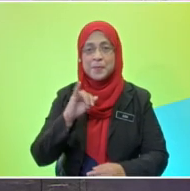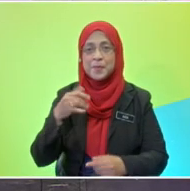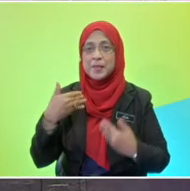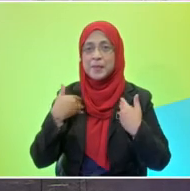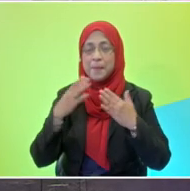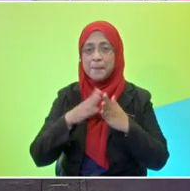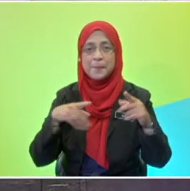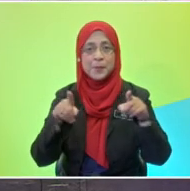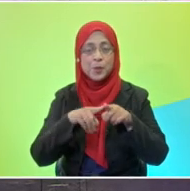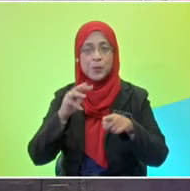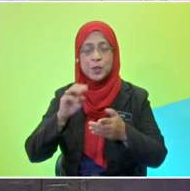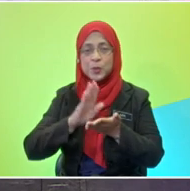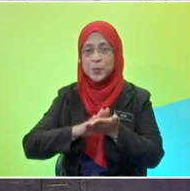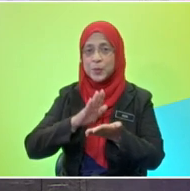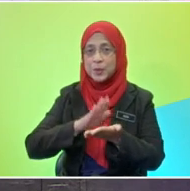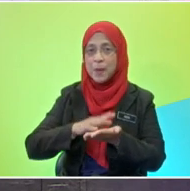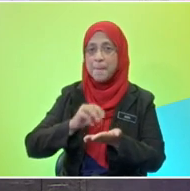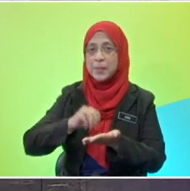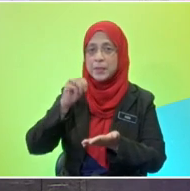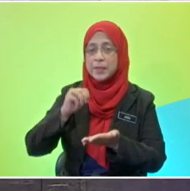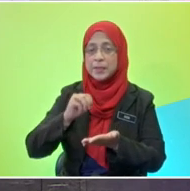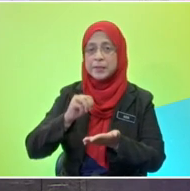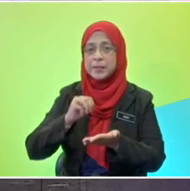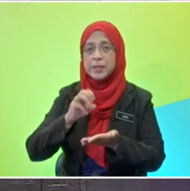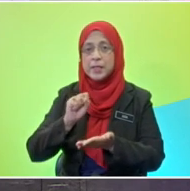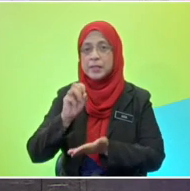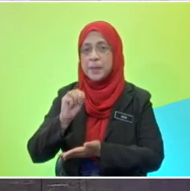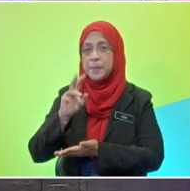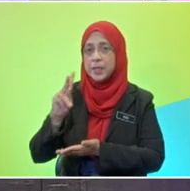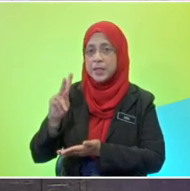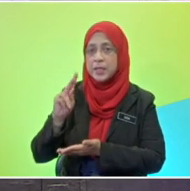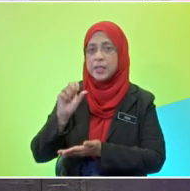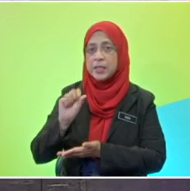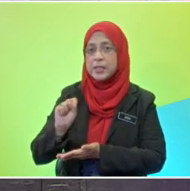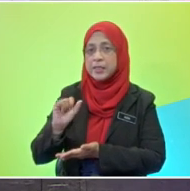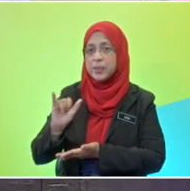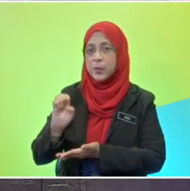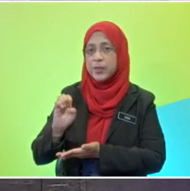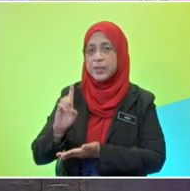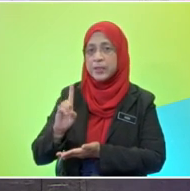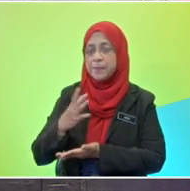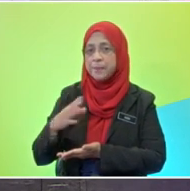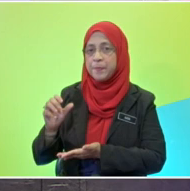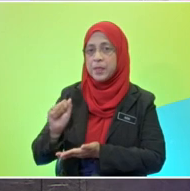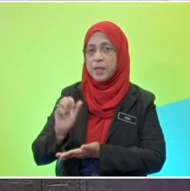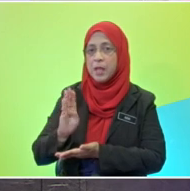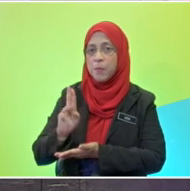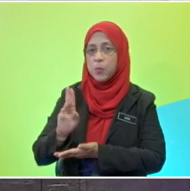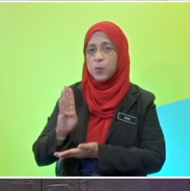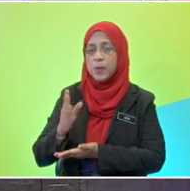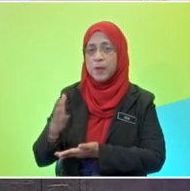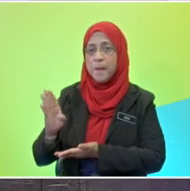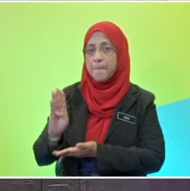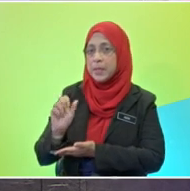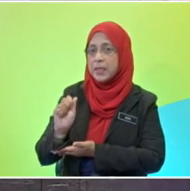murid-murid daripada Sekolah Menengah kebangsaan Said Abu Bakar baling Kedah mungkin Ustadz boleh memperkenalkan mereka